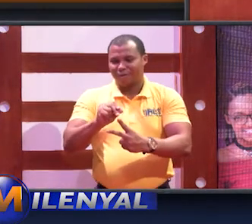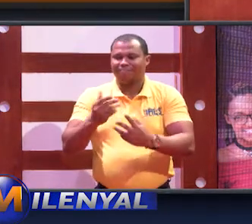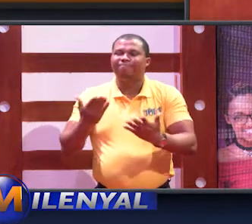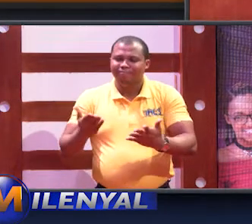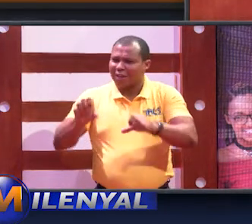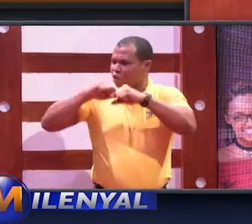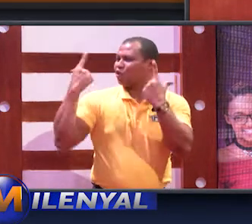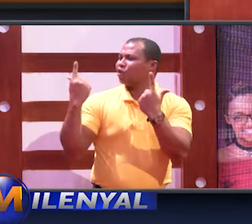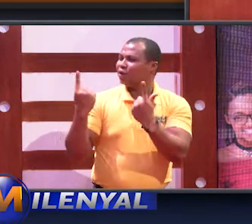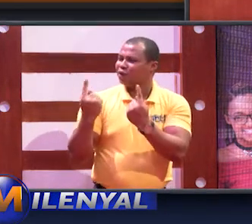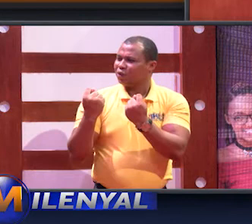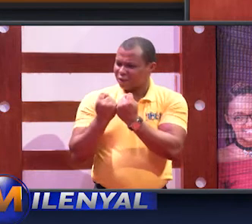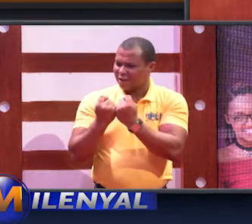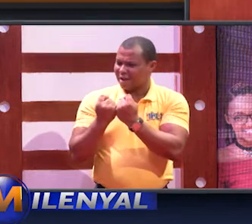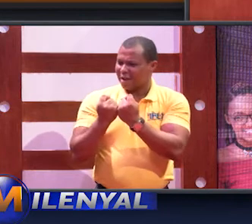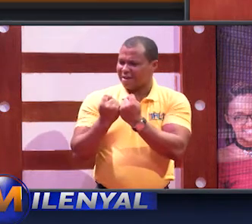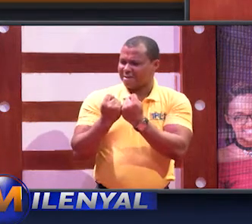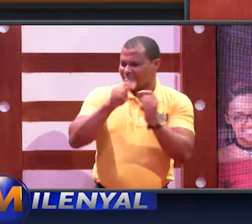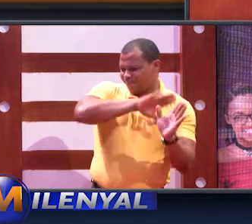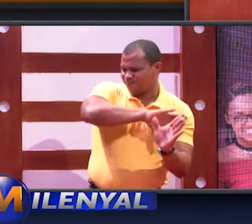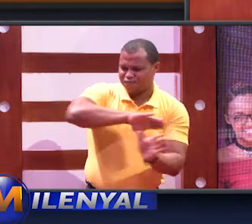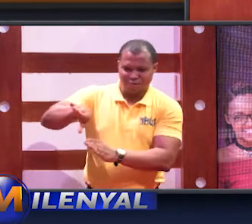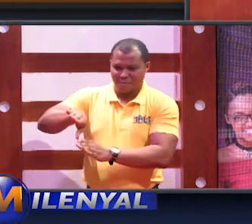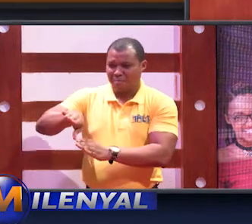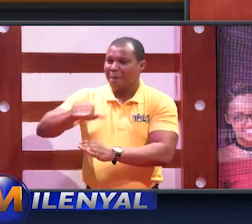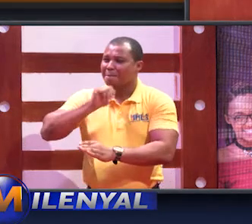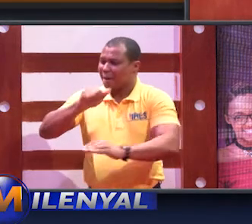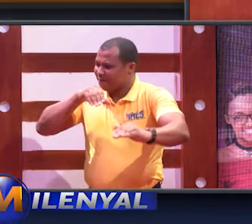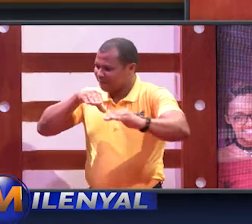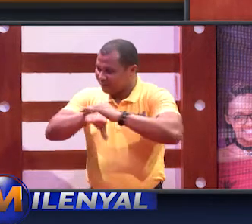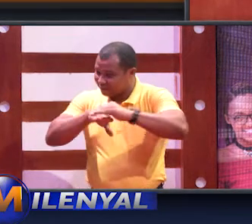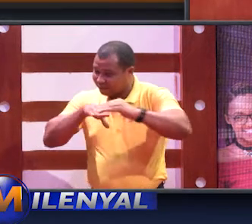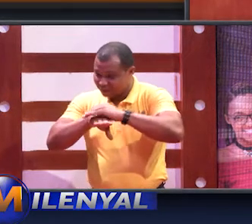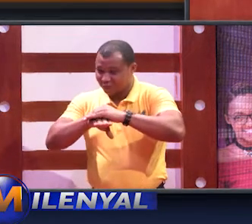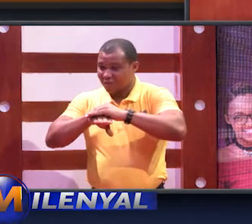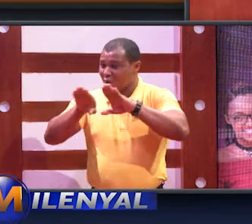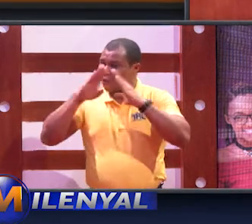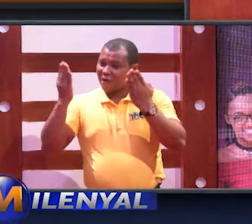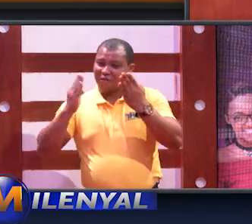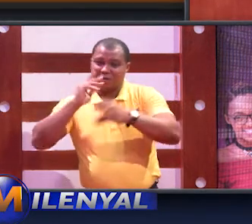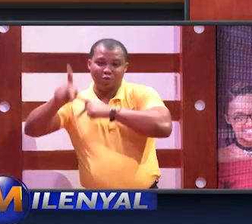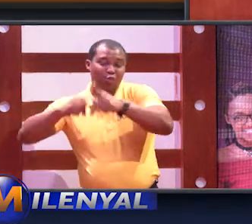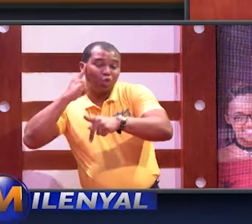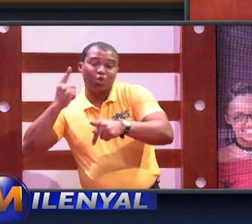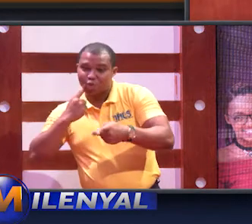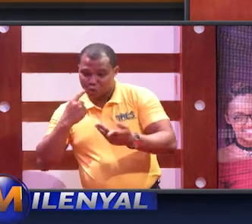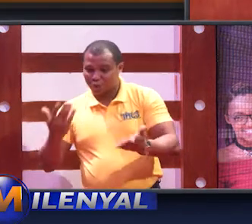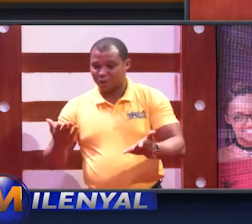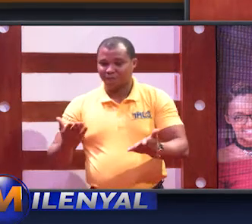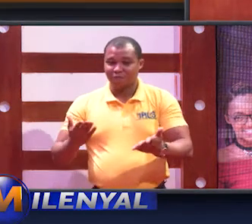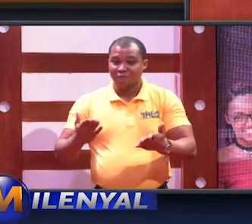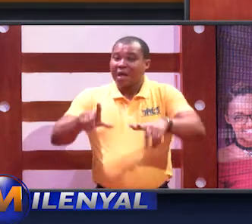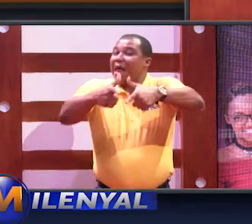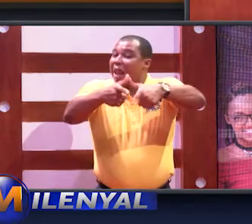juste société là qui pas rendu accessible, qui pas rendu ouvert avec mon zayo. Parce que mon tant qu'on toujours dit